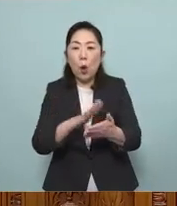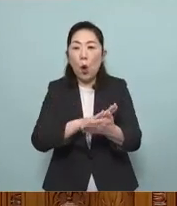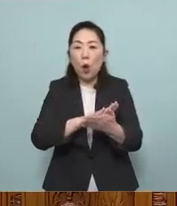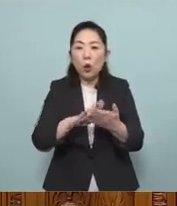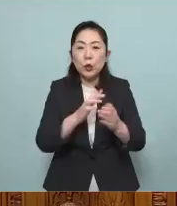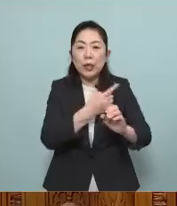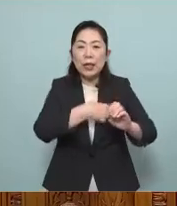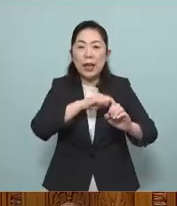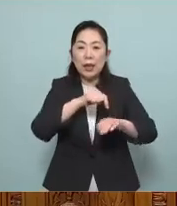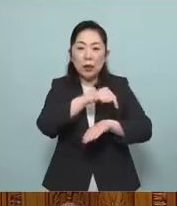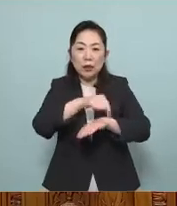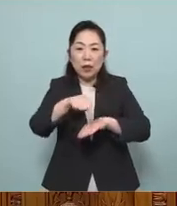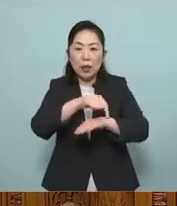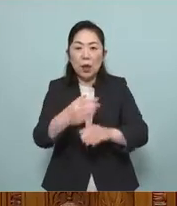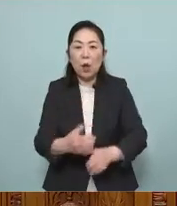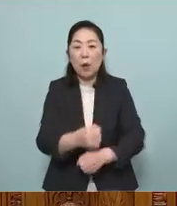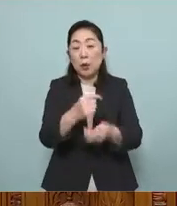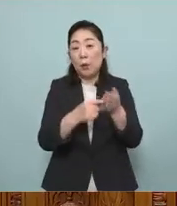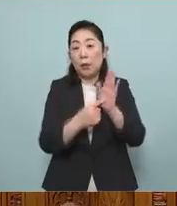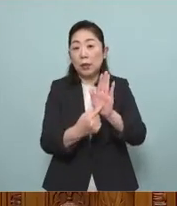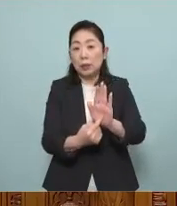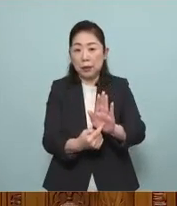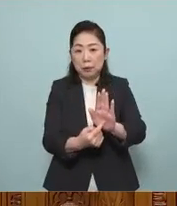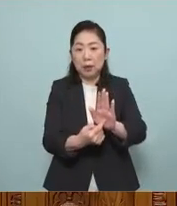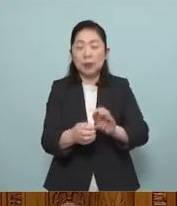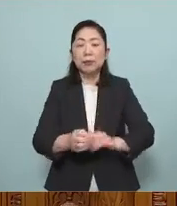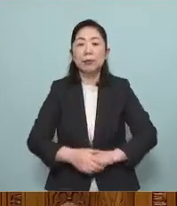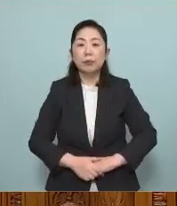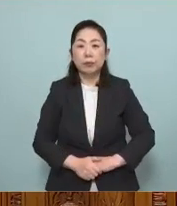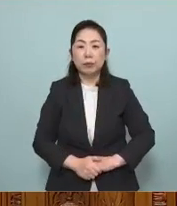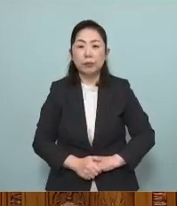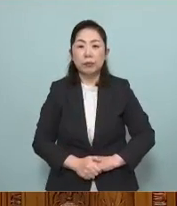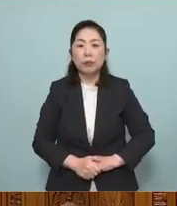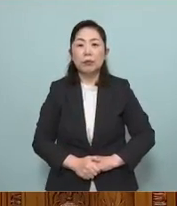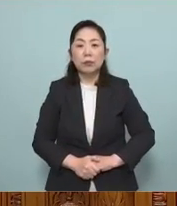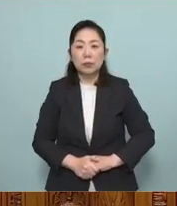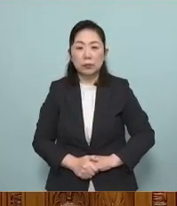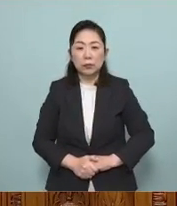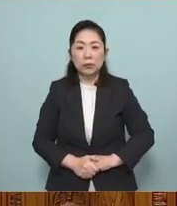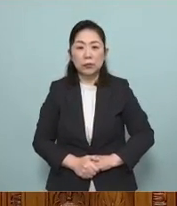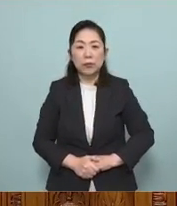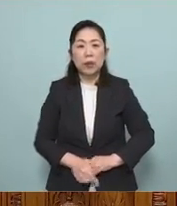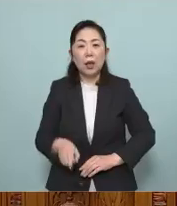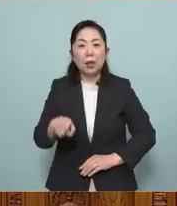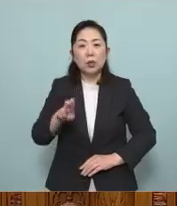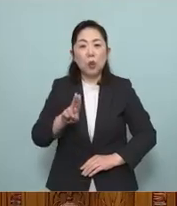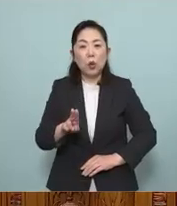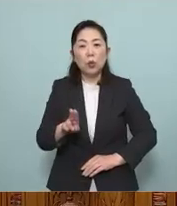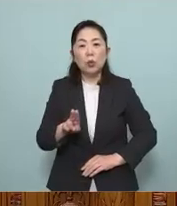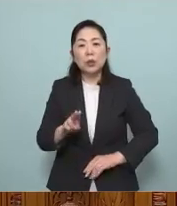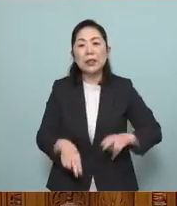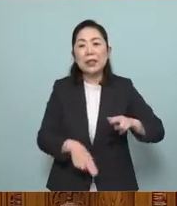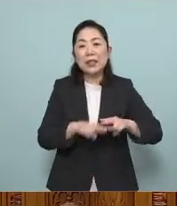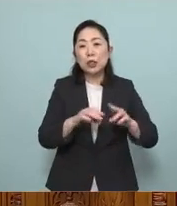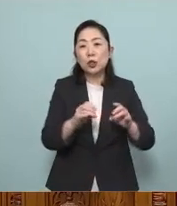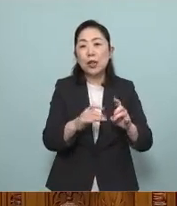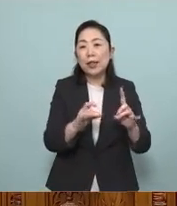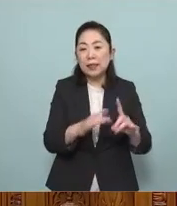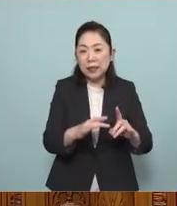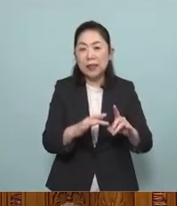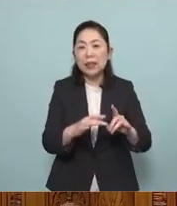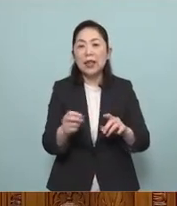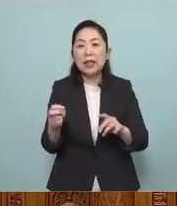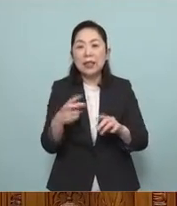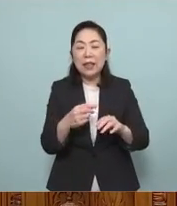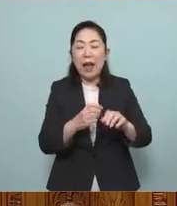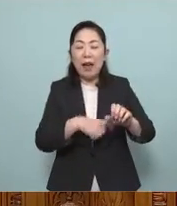りまとめ、お示しいたします。送配電インフラ、蓄電池、再エネ